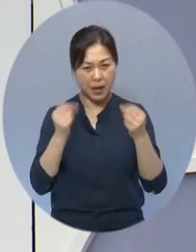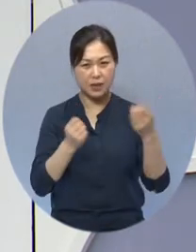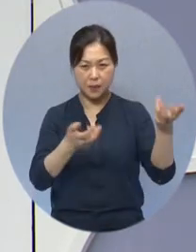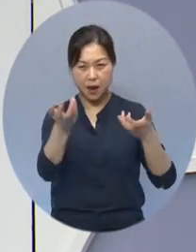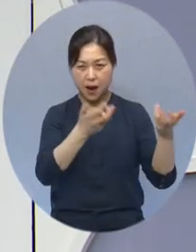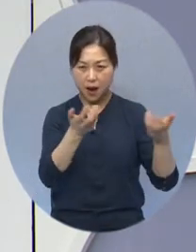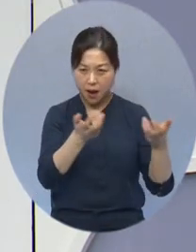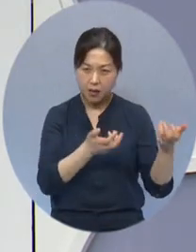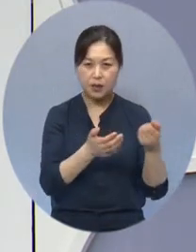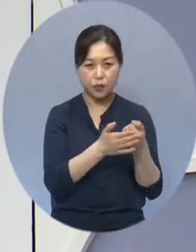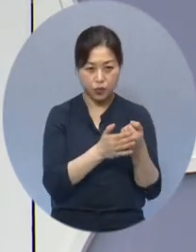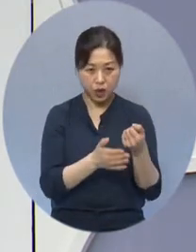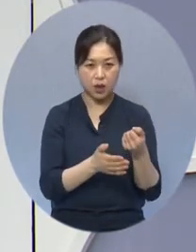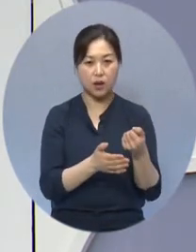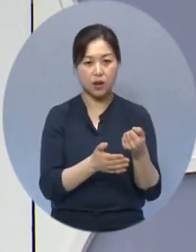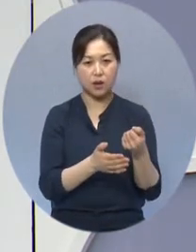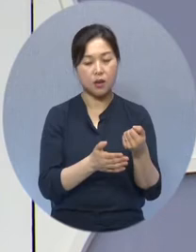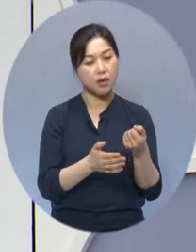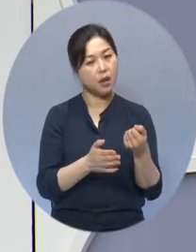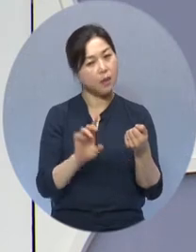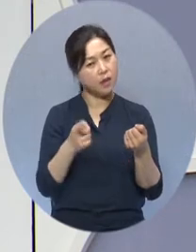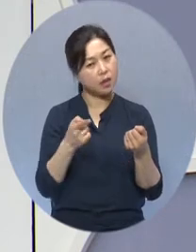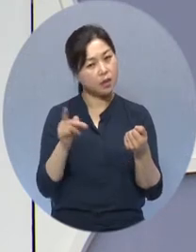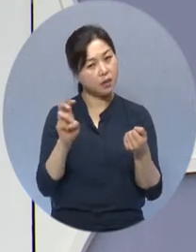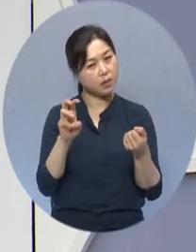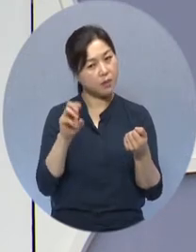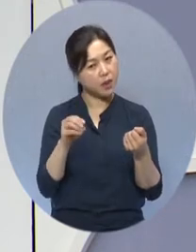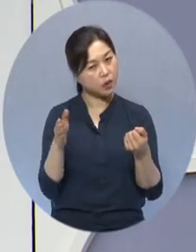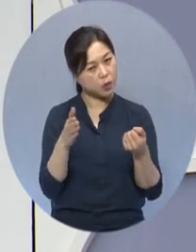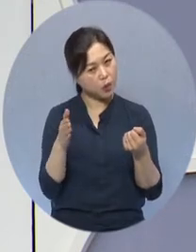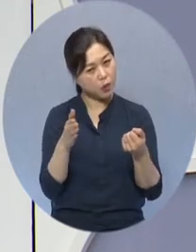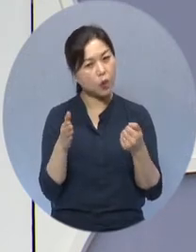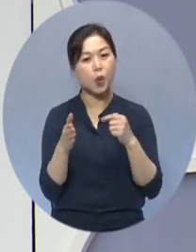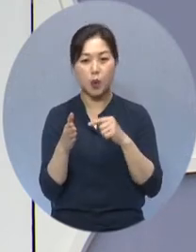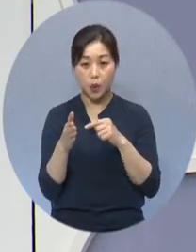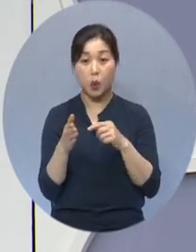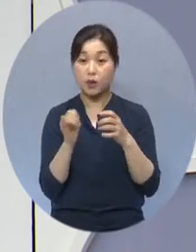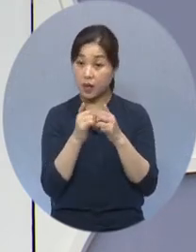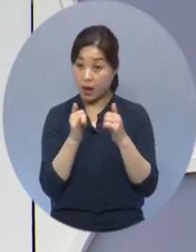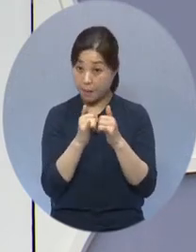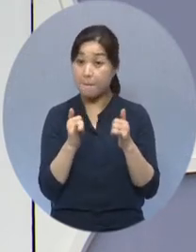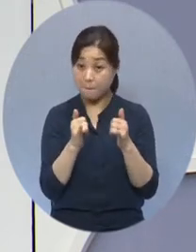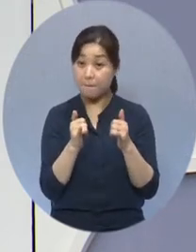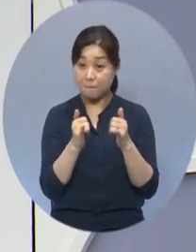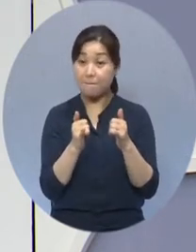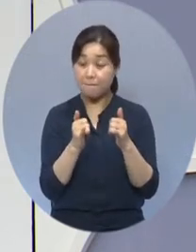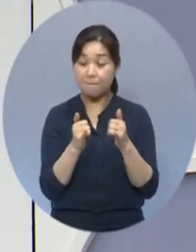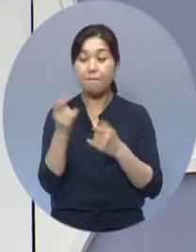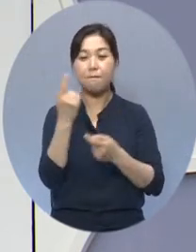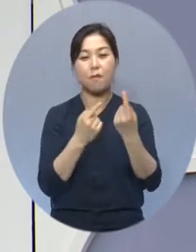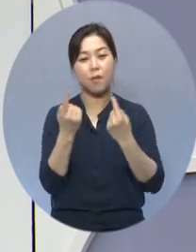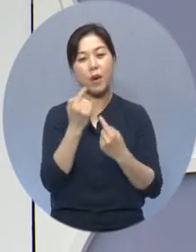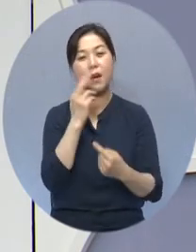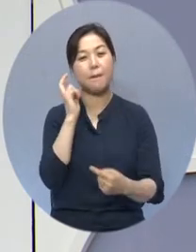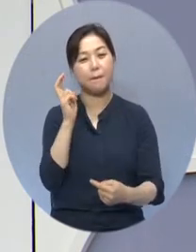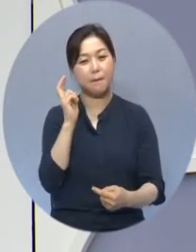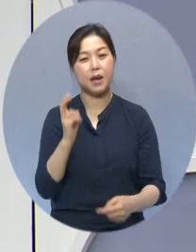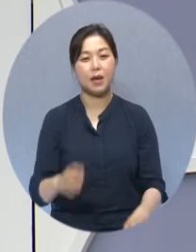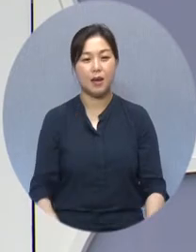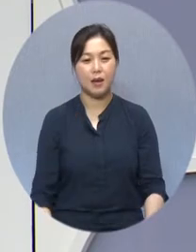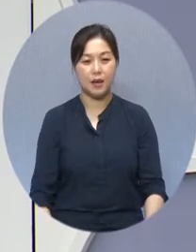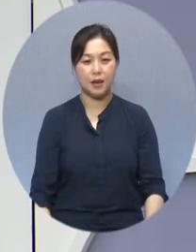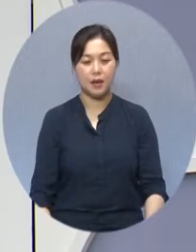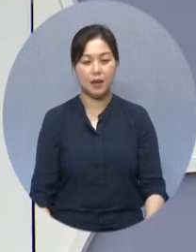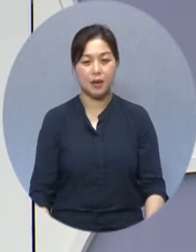그렇죠. 그래서 130만 전후해서 인구가 형성되지 않겠나 하는 생각이 들어서 그때쯤